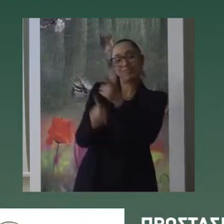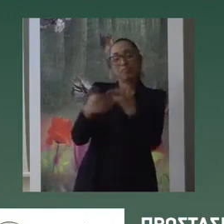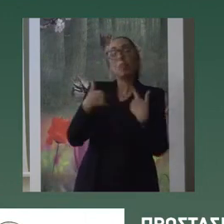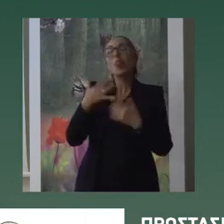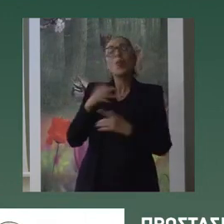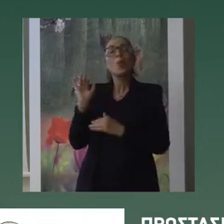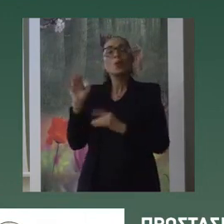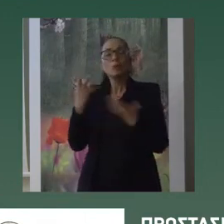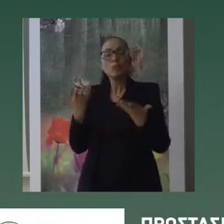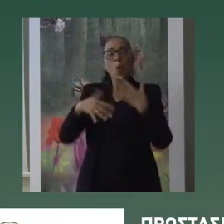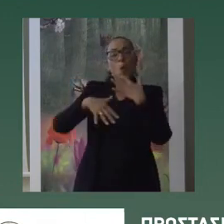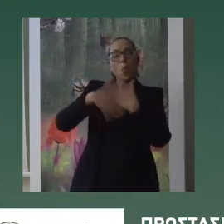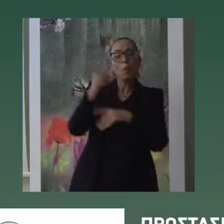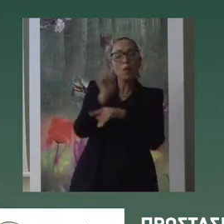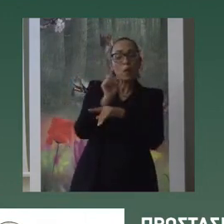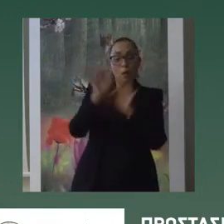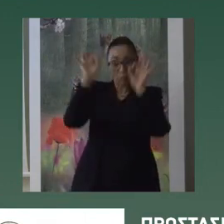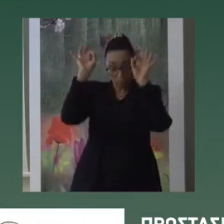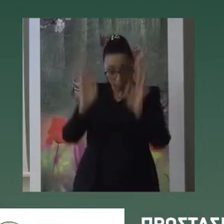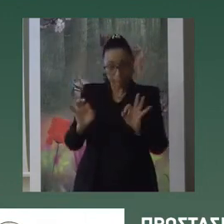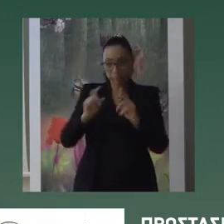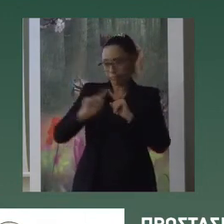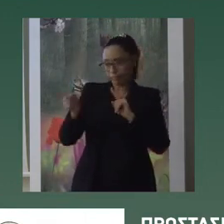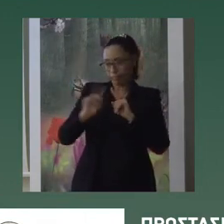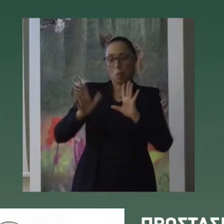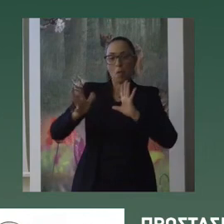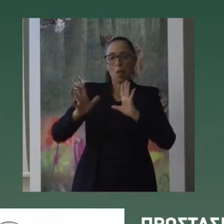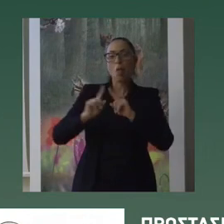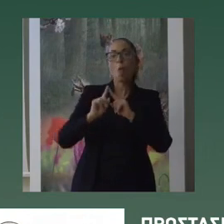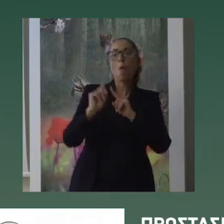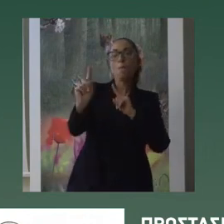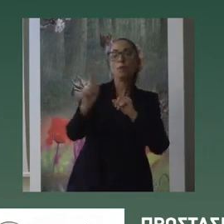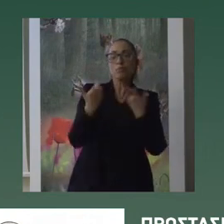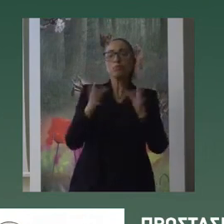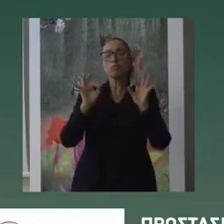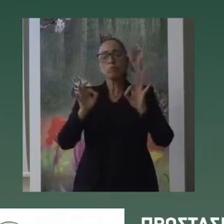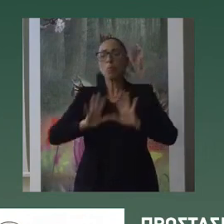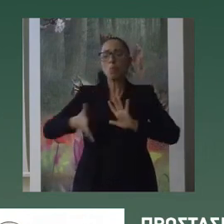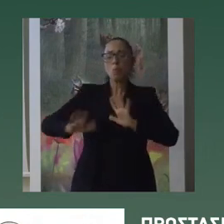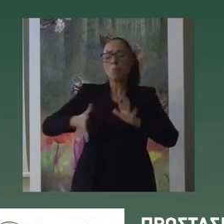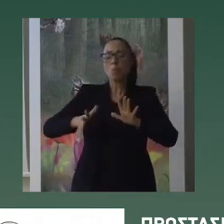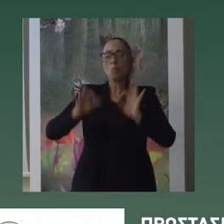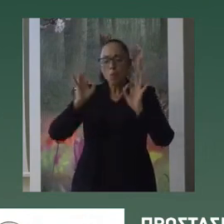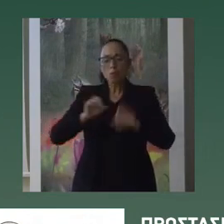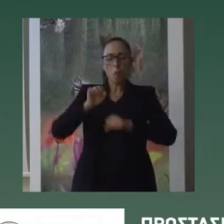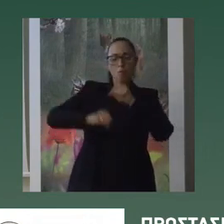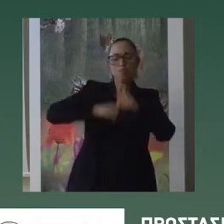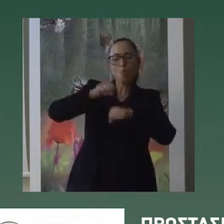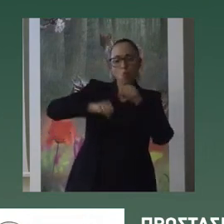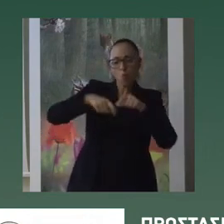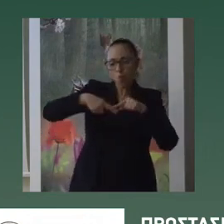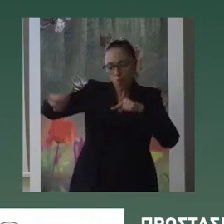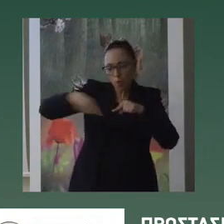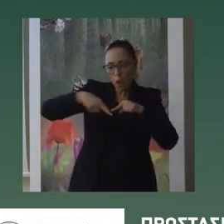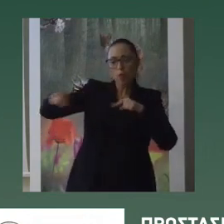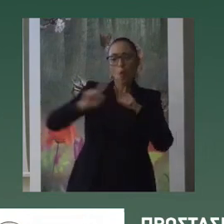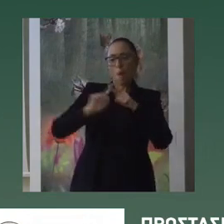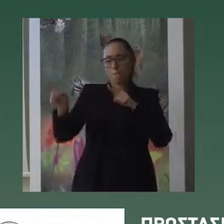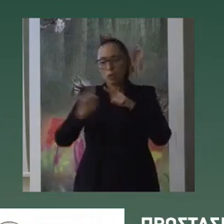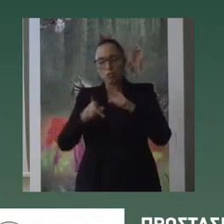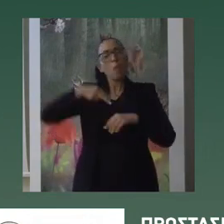πάνω σε αυτό. 15 λεπτά είναι περιπατητική απόσταση. Είναι ποδήλατο και περπάτημα. Και περπάτημα.